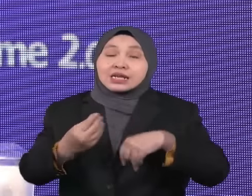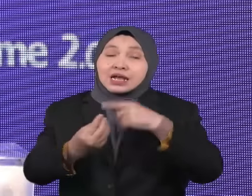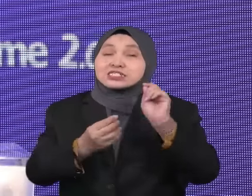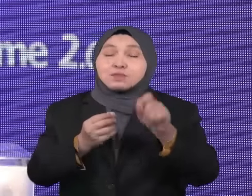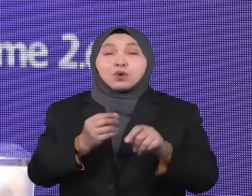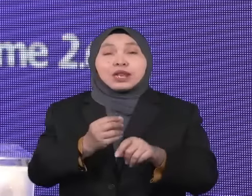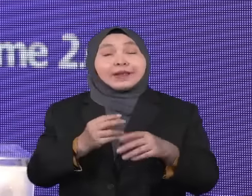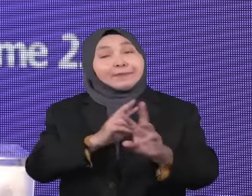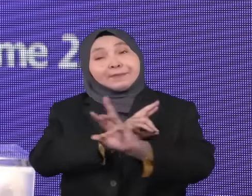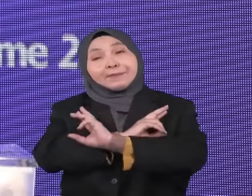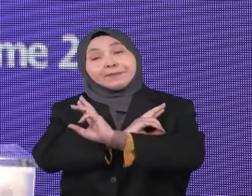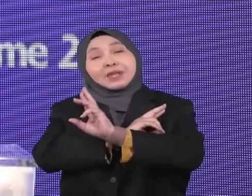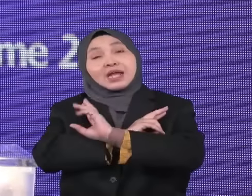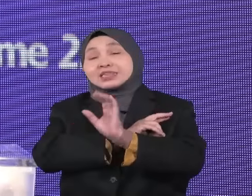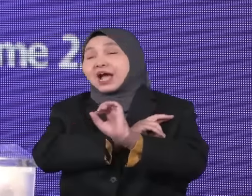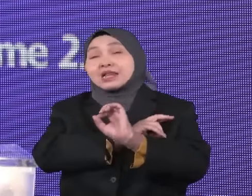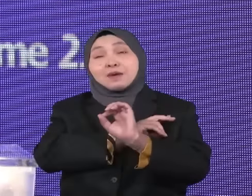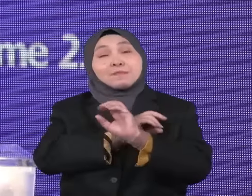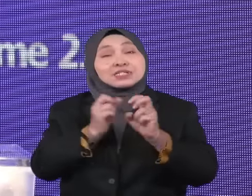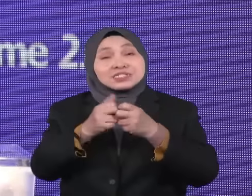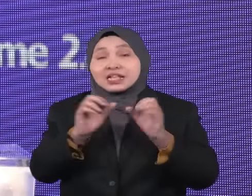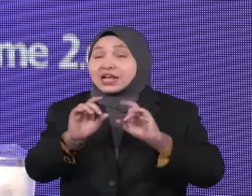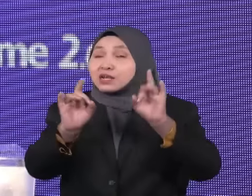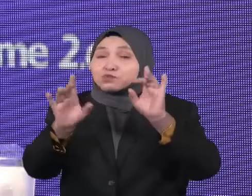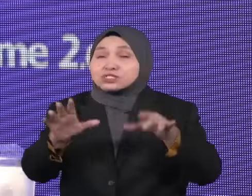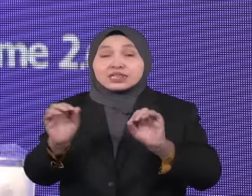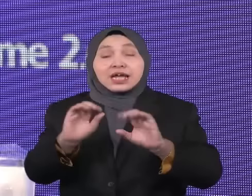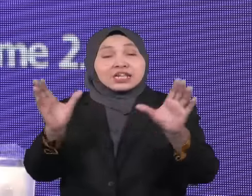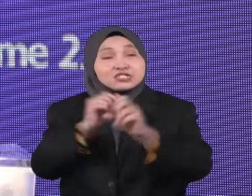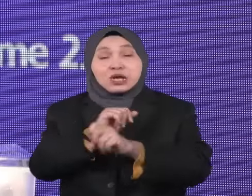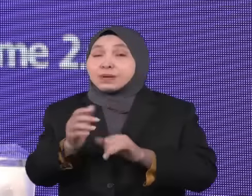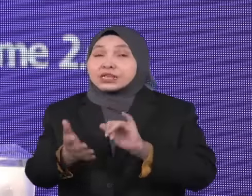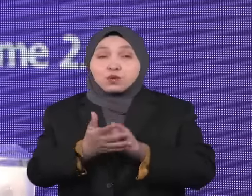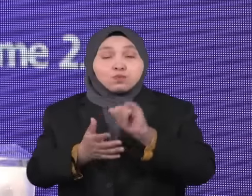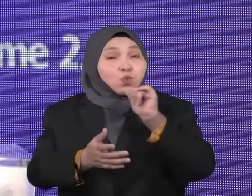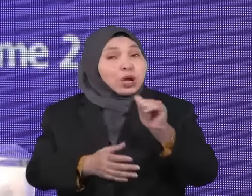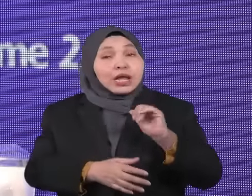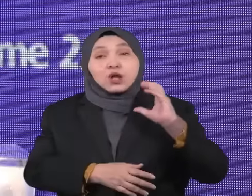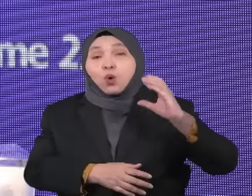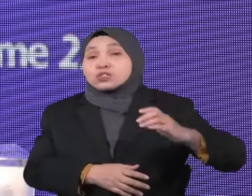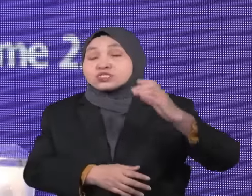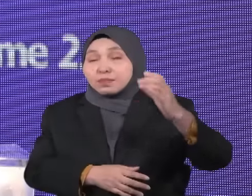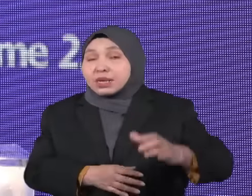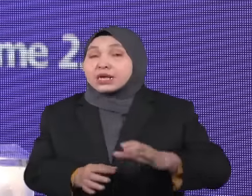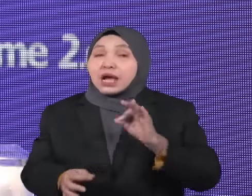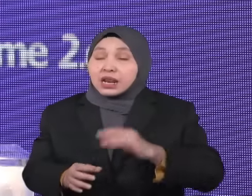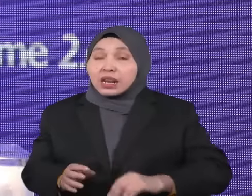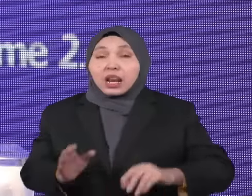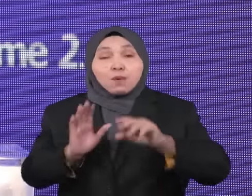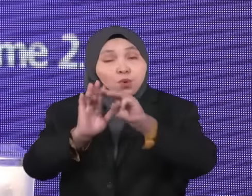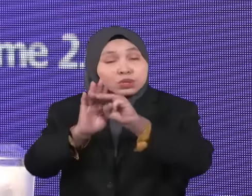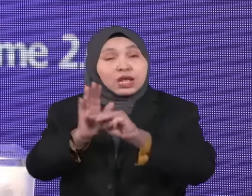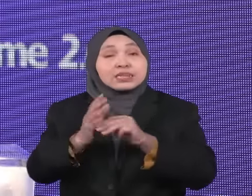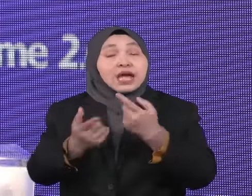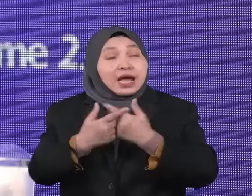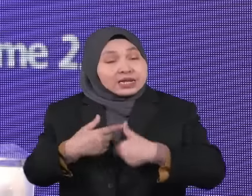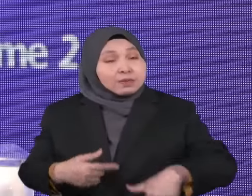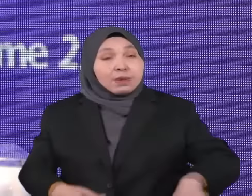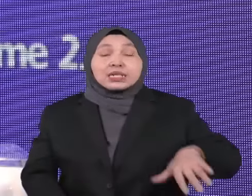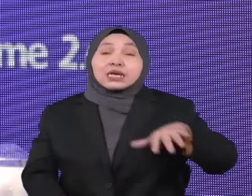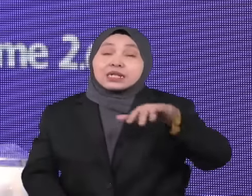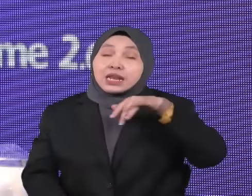kaki. Tak ada masalah, tak ada ujian, tak ada cabaran. Itu bukan konsepnya. Konsepnya ialah kalau role model daripada Nabi, lagi